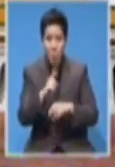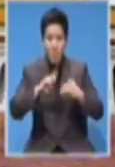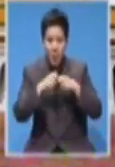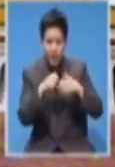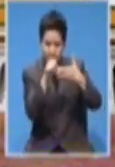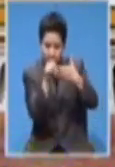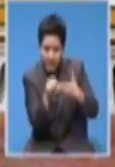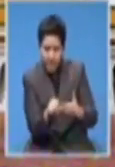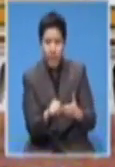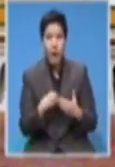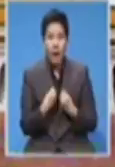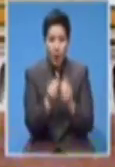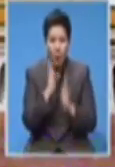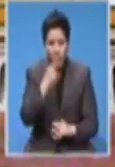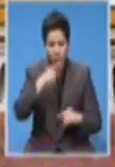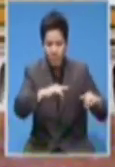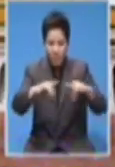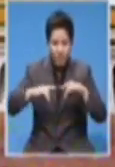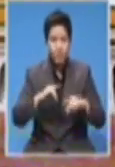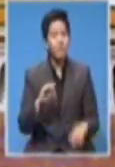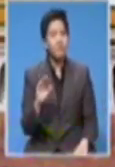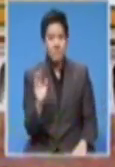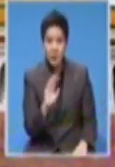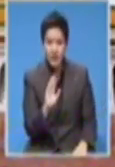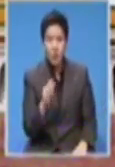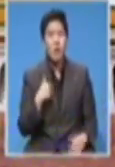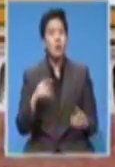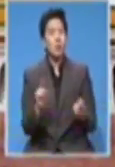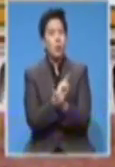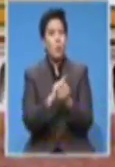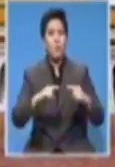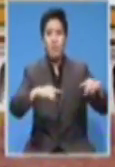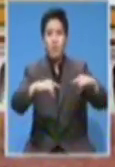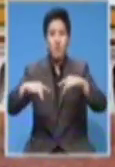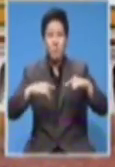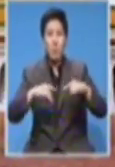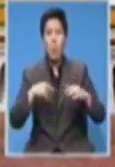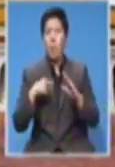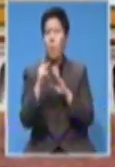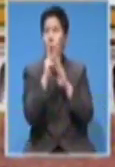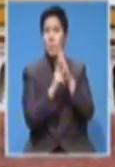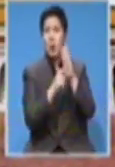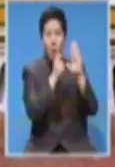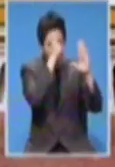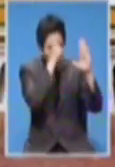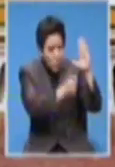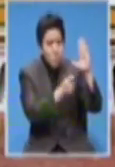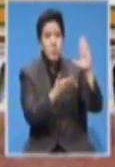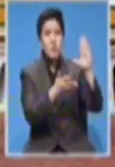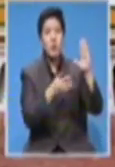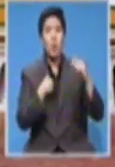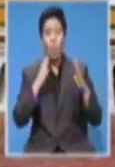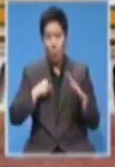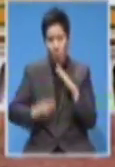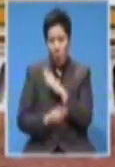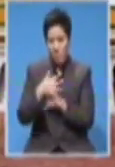ได้นะครับอย่าให้คนไทยต้องหันมาต่อสู้ทำร้ายกันเองอีกสังคมแตกแยกขาดความเป็นระเบียบกฎหมายไร้ความศักดิ์สิทธิ์ผู้ได้โอกาสถูกเอ